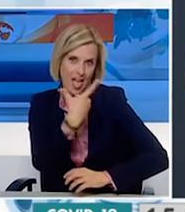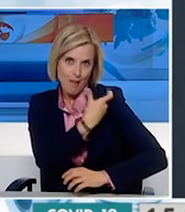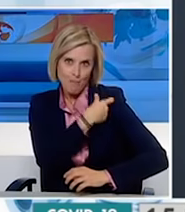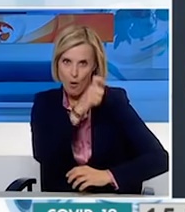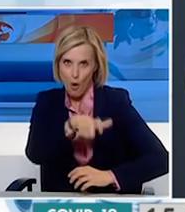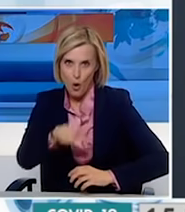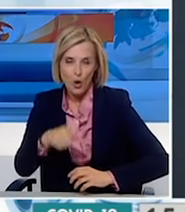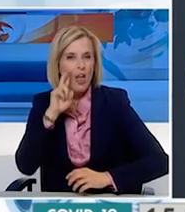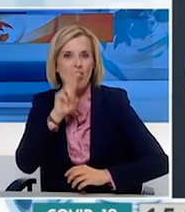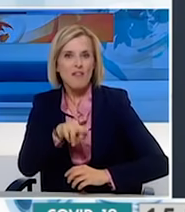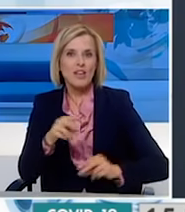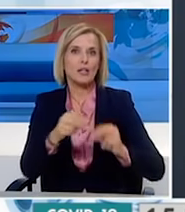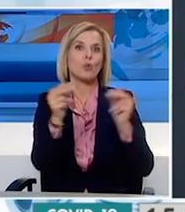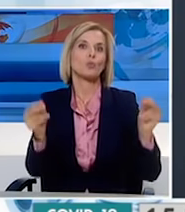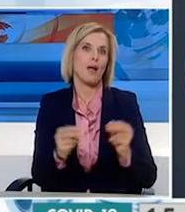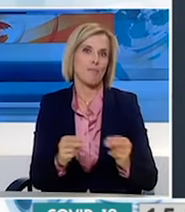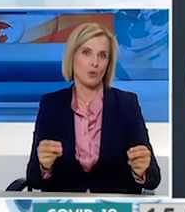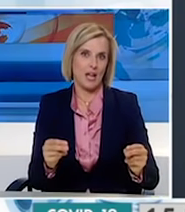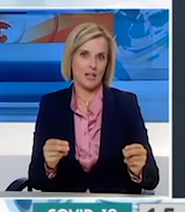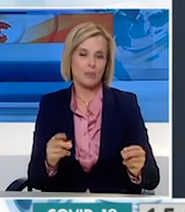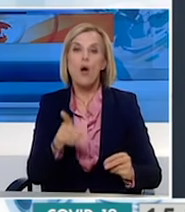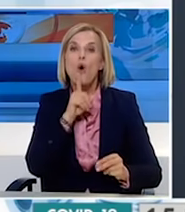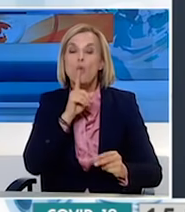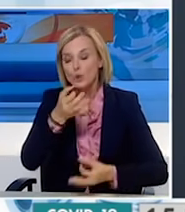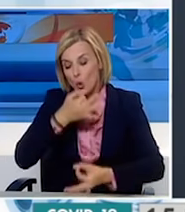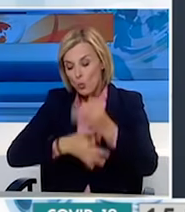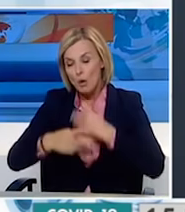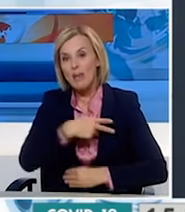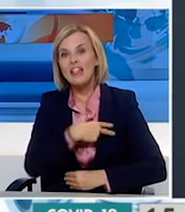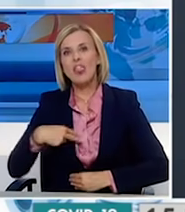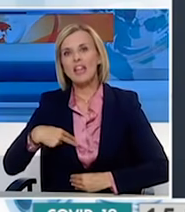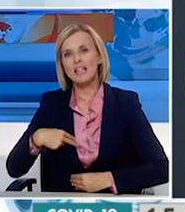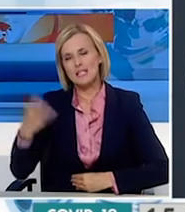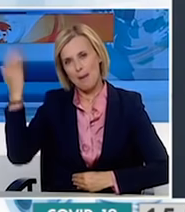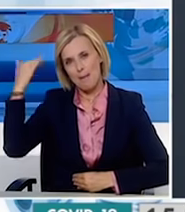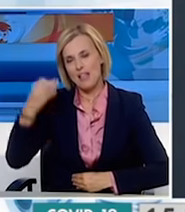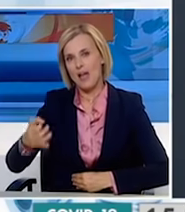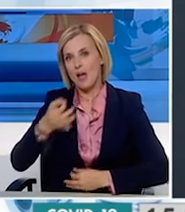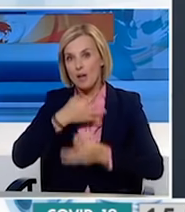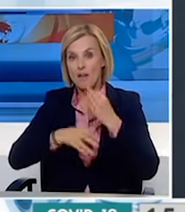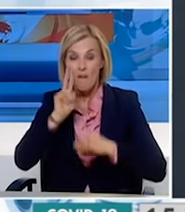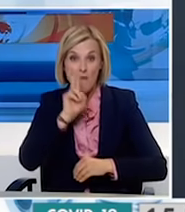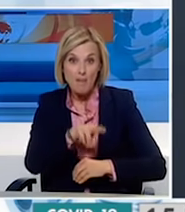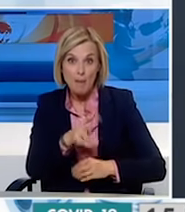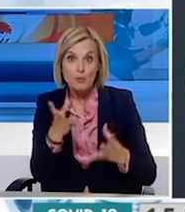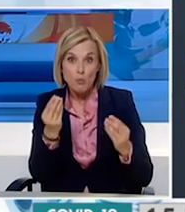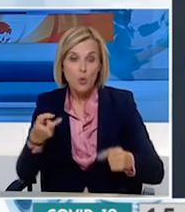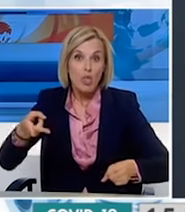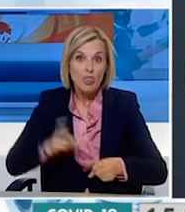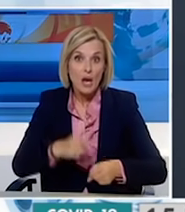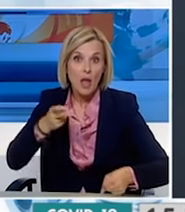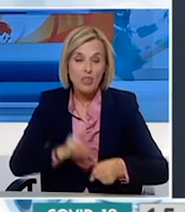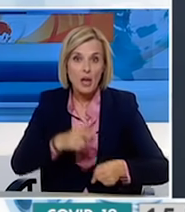καθηγητής μας και καθηγητής μου ο Δημήτρης Τριχόπουλος, ότι δηλαδή βλέπεις τους θανάτους που είχες, οι